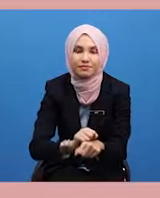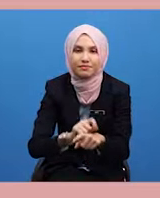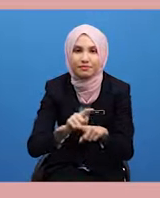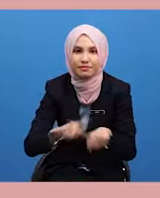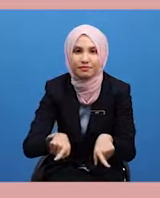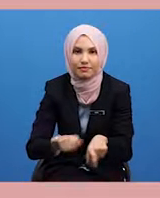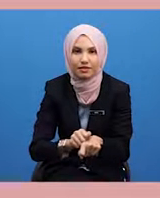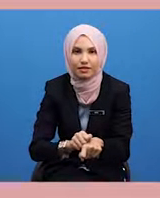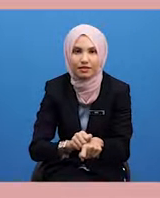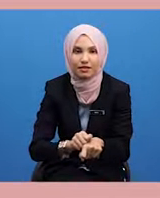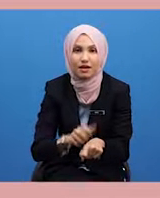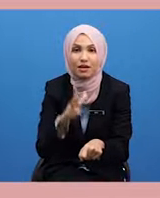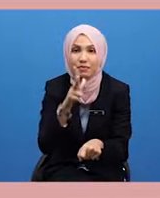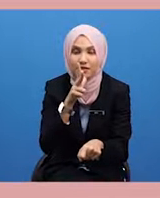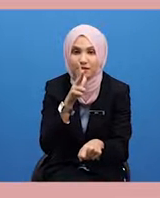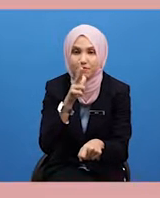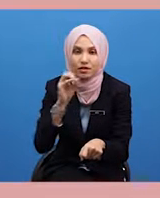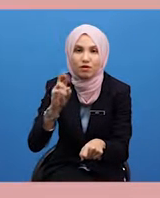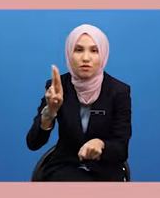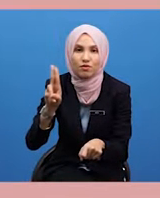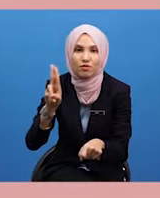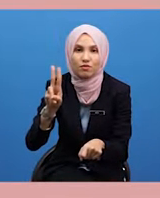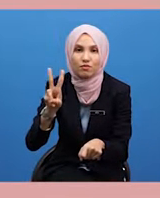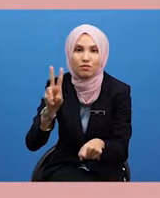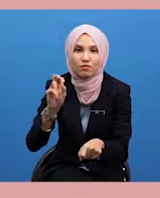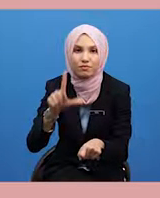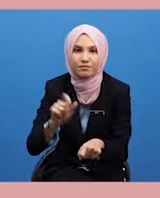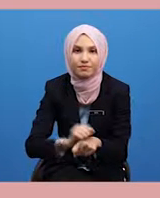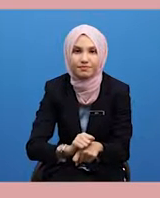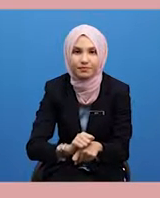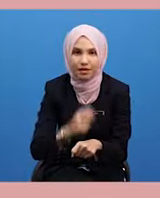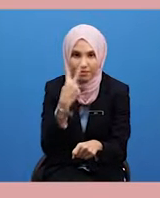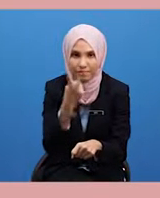betina terbentuk di ovul. Perhatikan gambar rajah berikut.